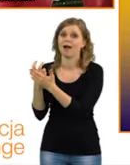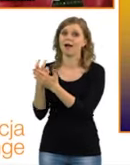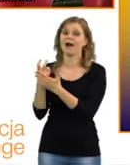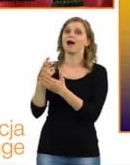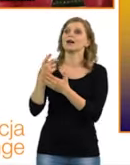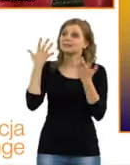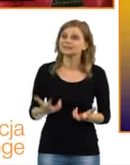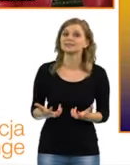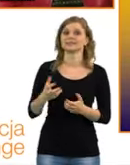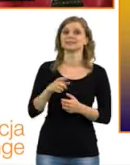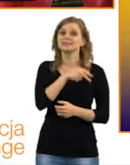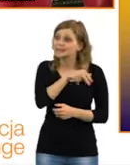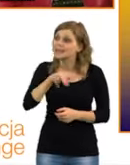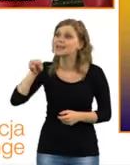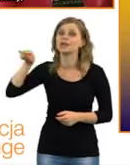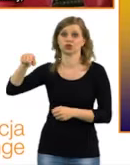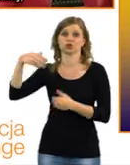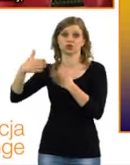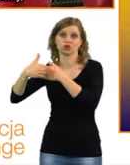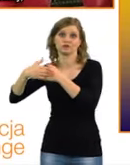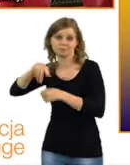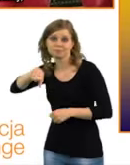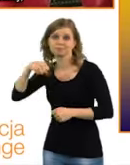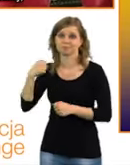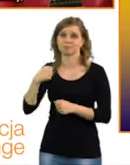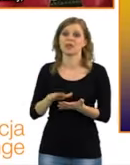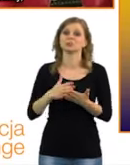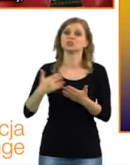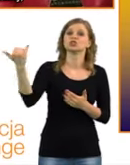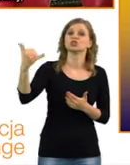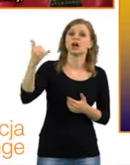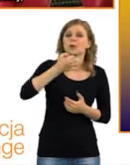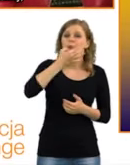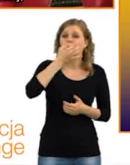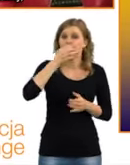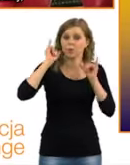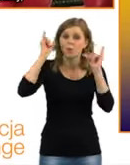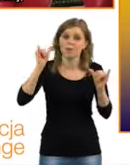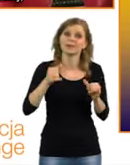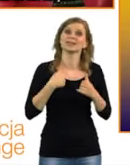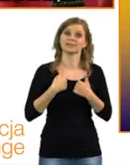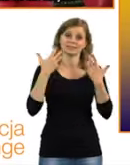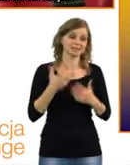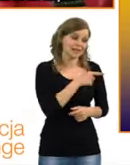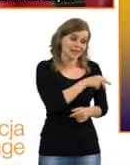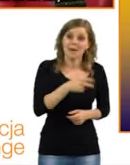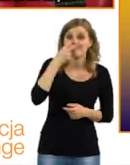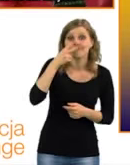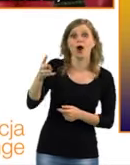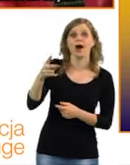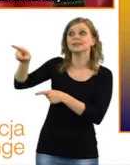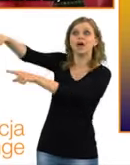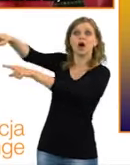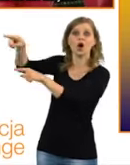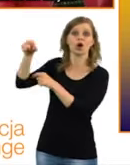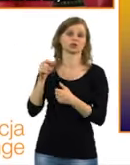chcemy, żeby podeszło do tych drzwi. Jeżeli czajnik głośno gwiżdże, to chcemy, żeby pokazało nam